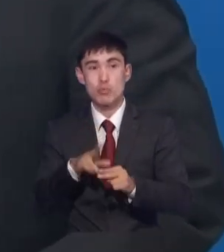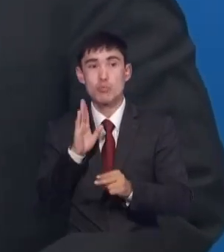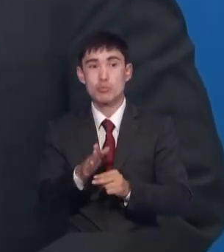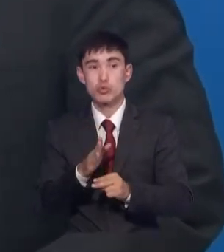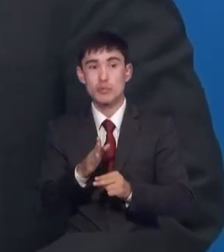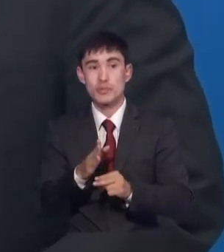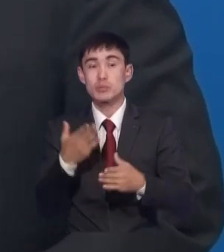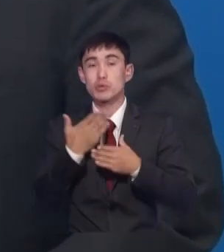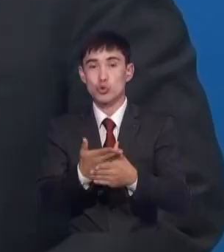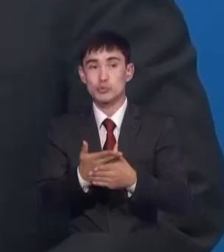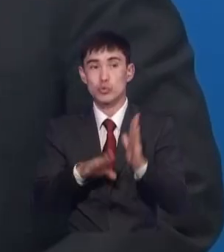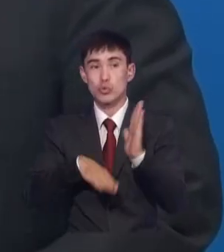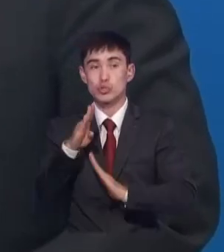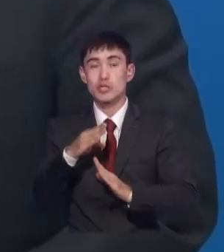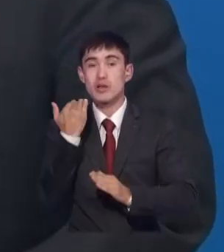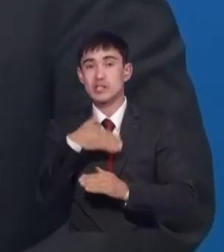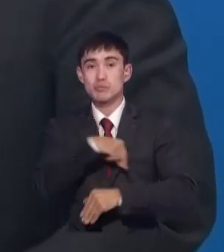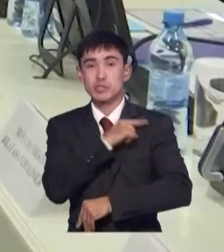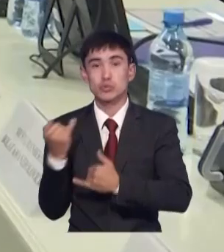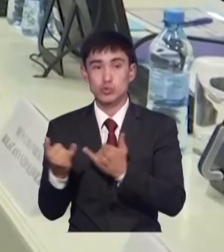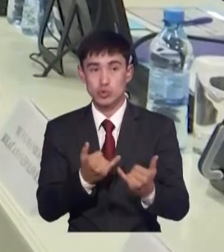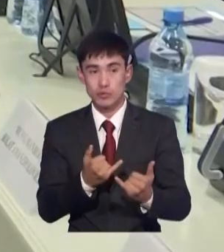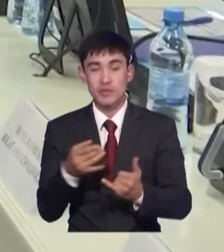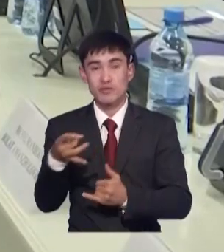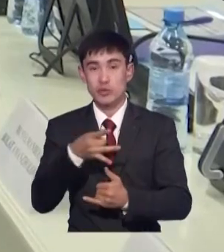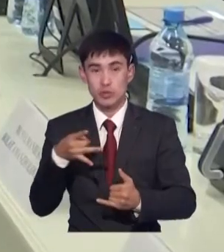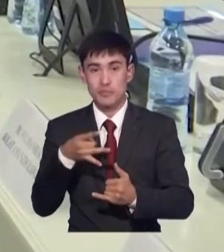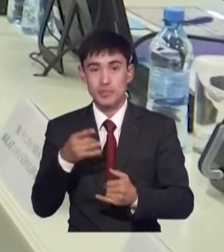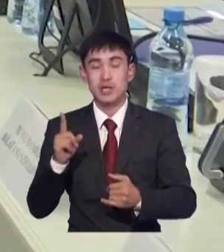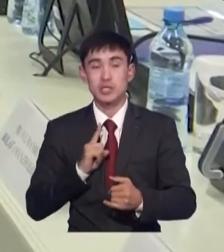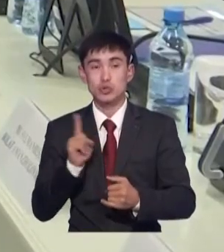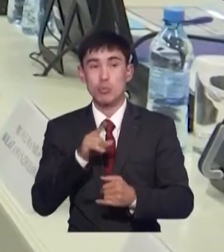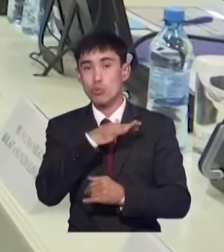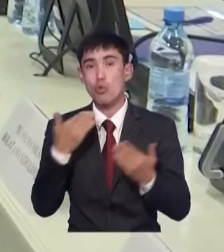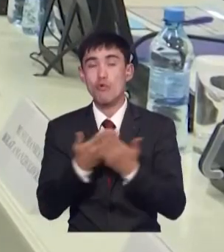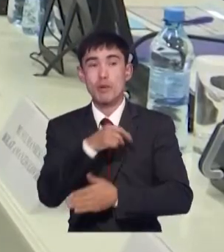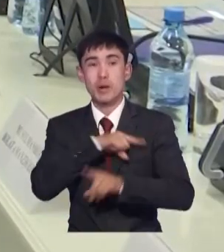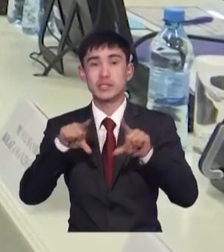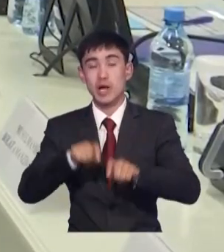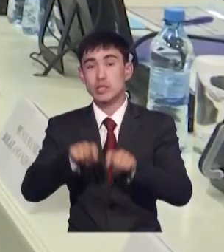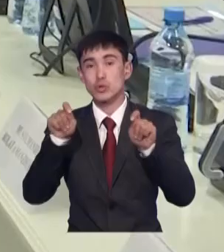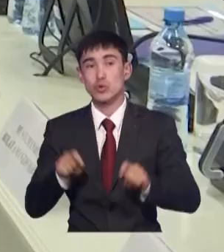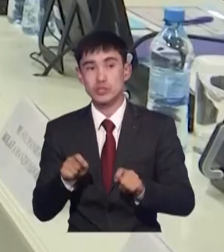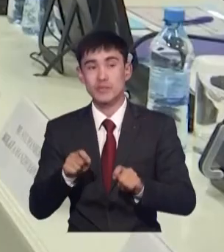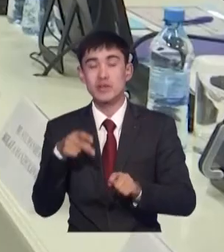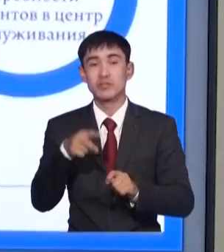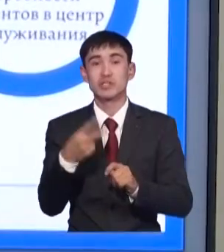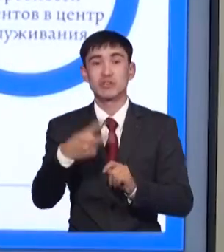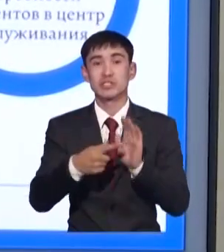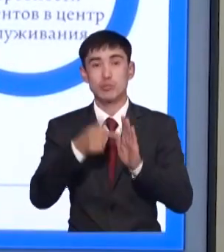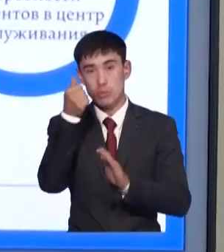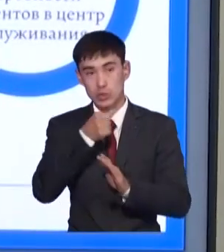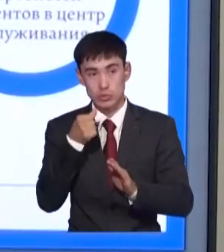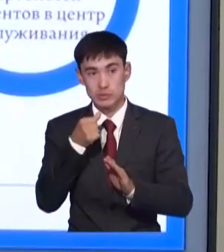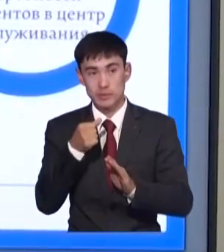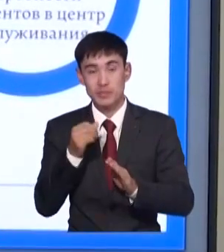сторон, будет способствовать улучшению качества медицинских услуг в регионе. Ожидается, что новая больница откроет свои двери в 2027